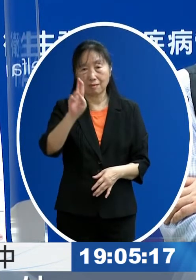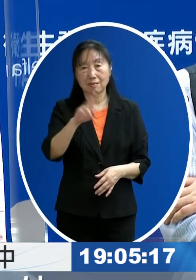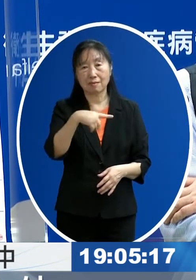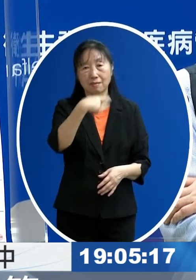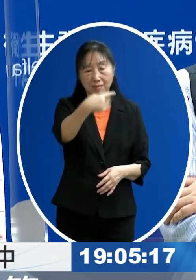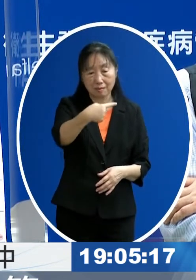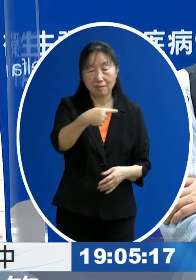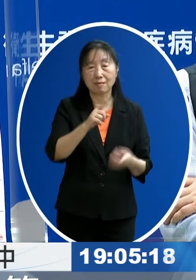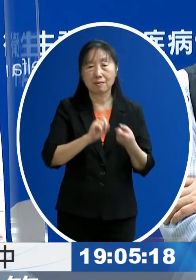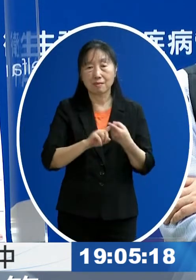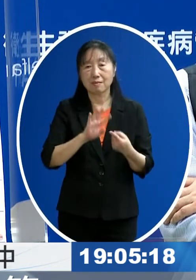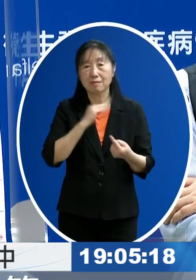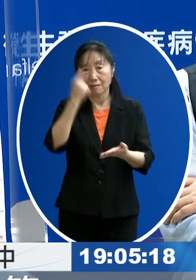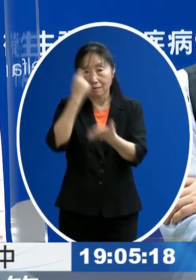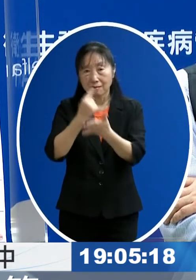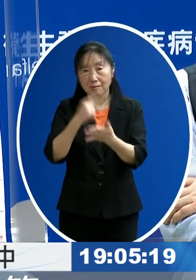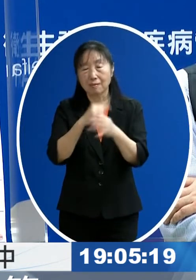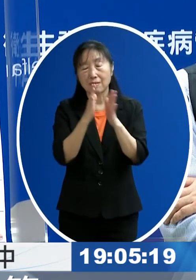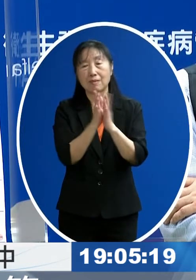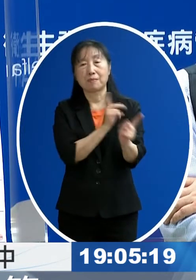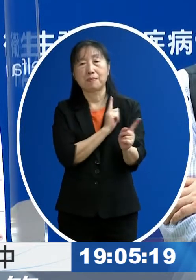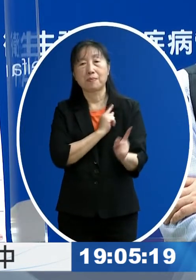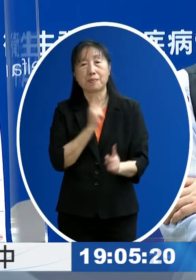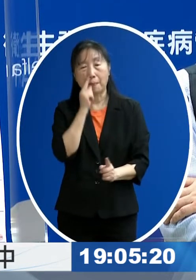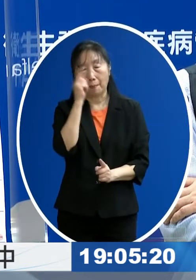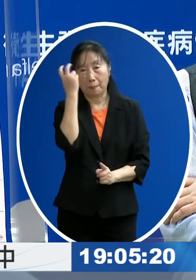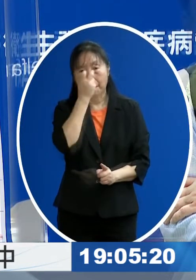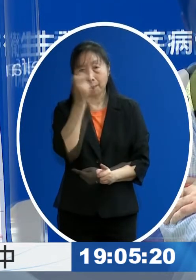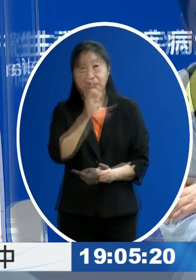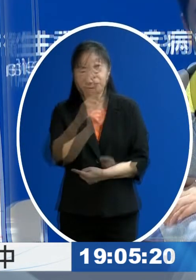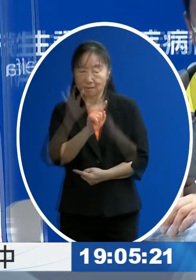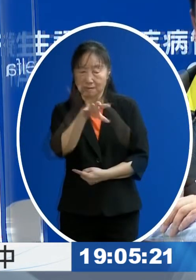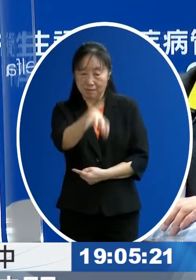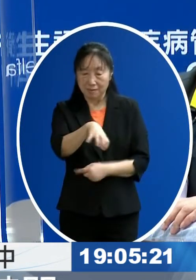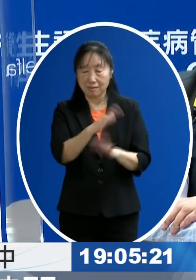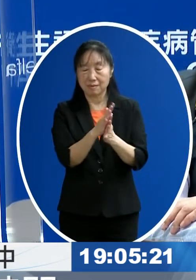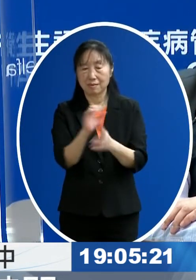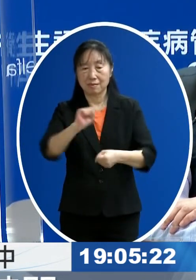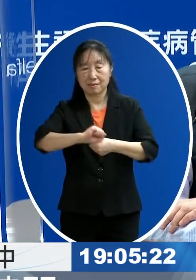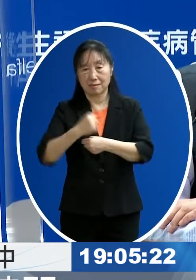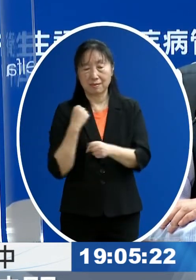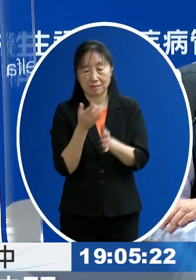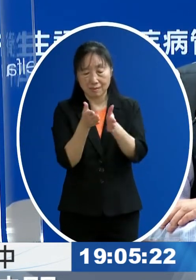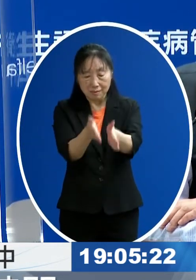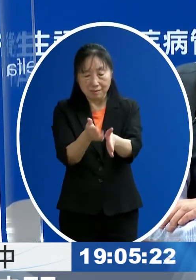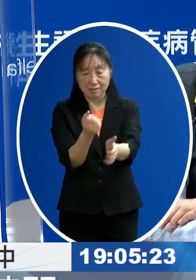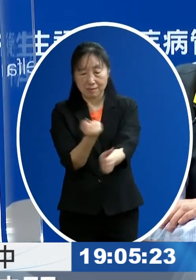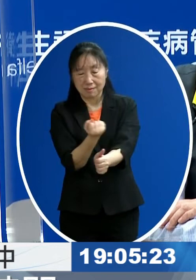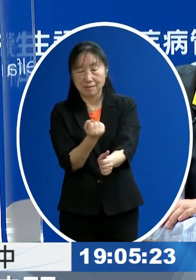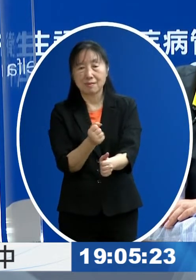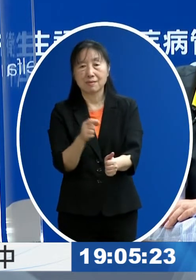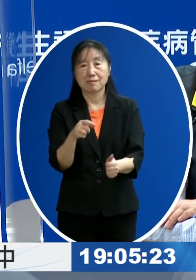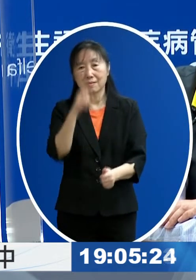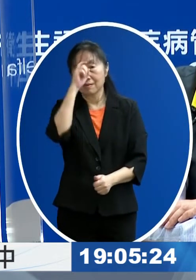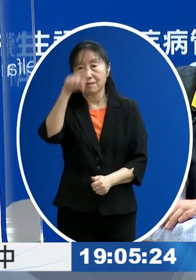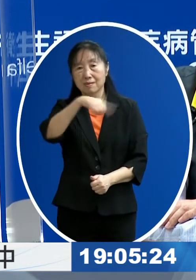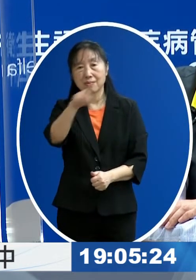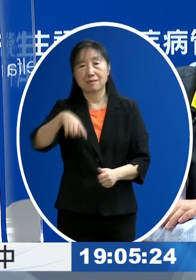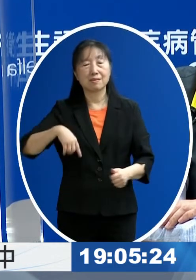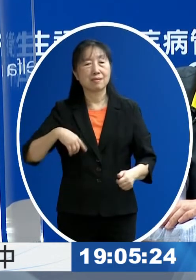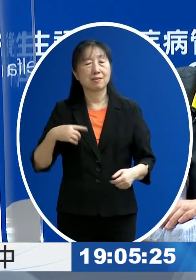外，然后每天都要做快筛，连续要做3天。那也希望大家在这段时间不要任意